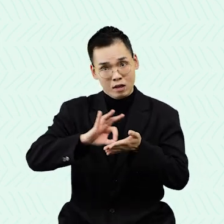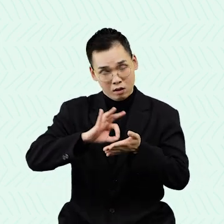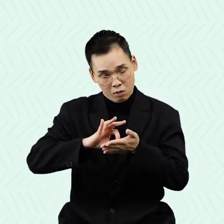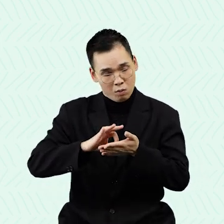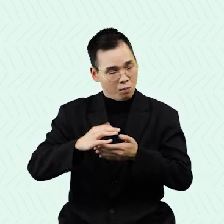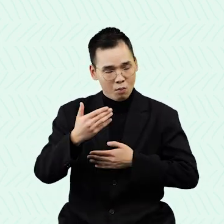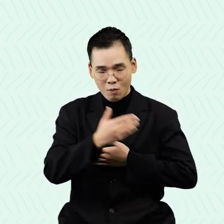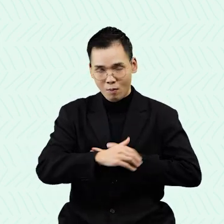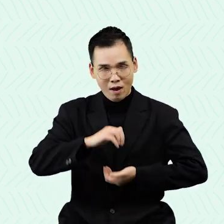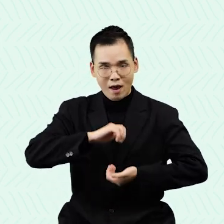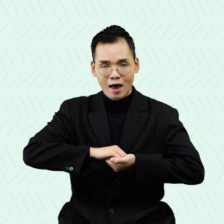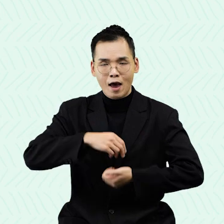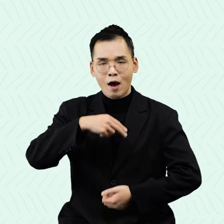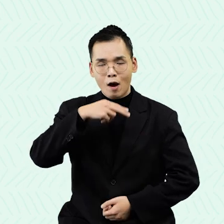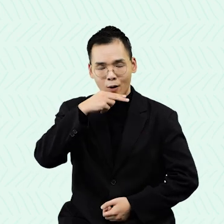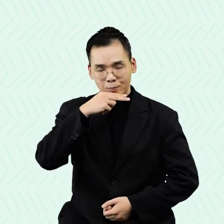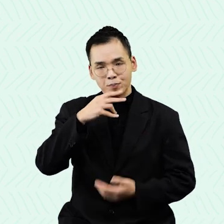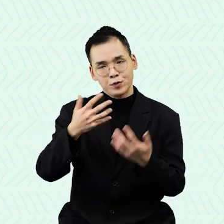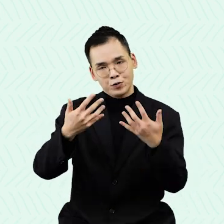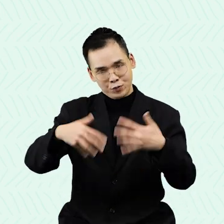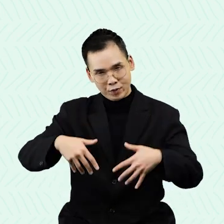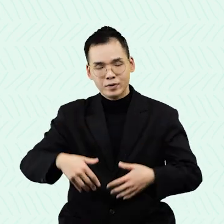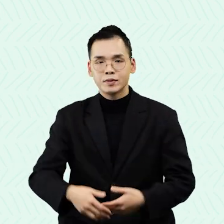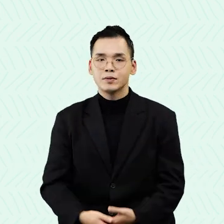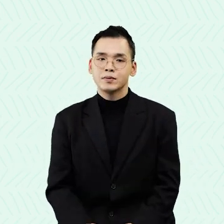신체적으로 제약이 없어야 합니다.